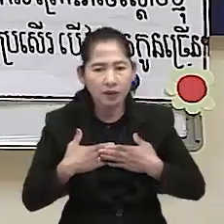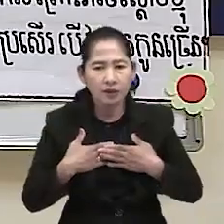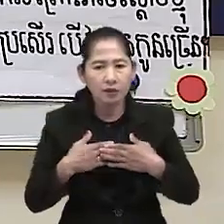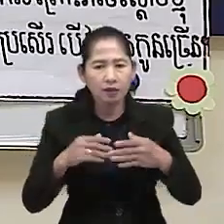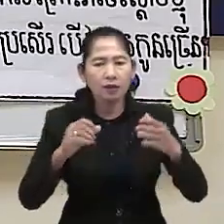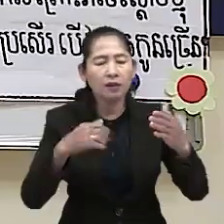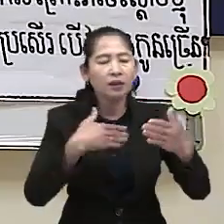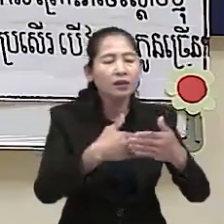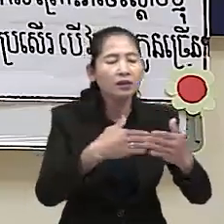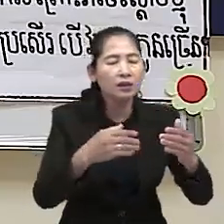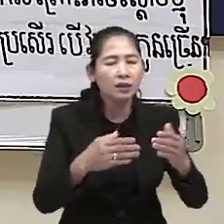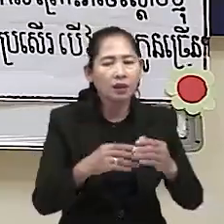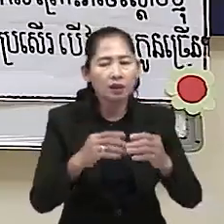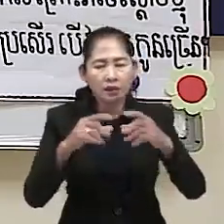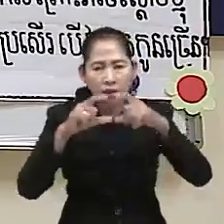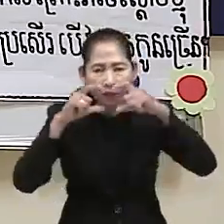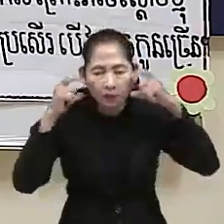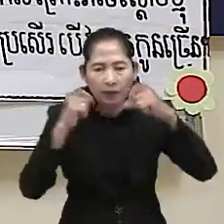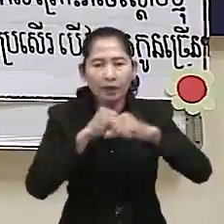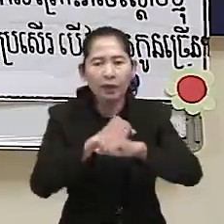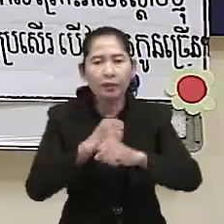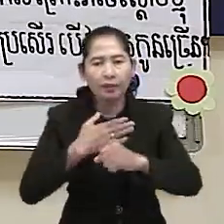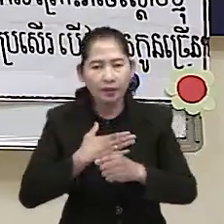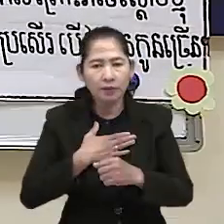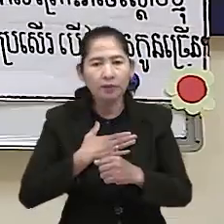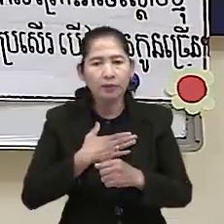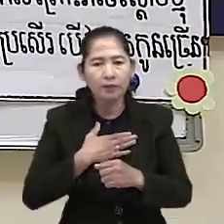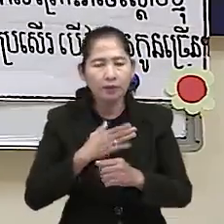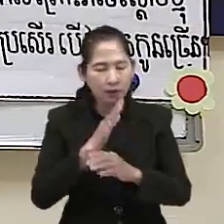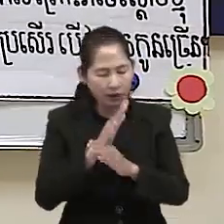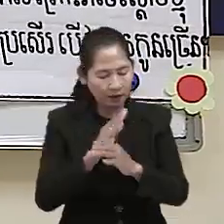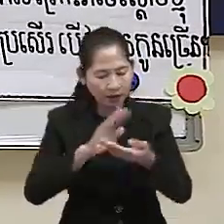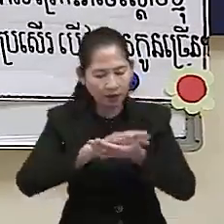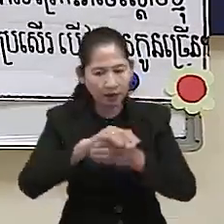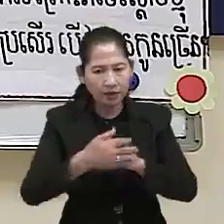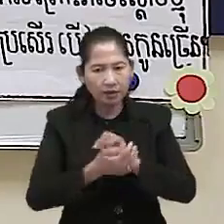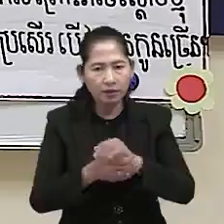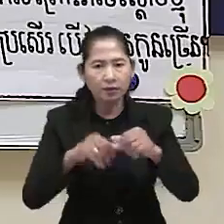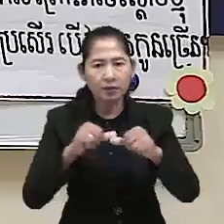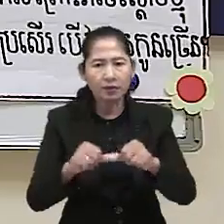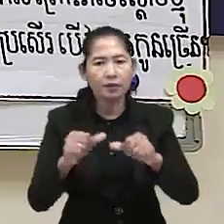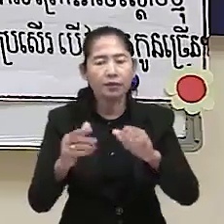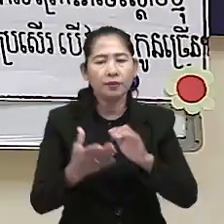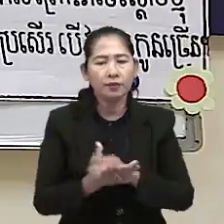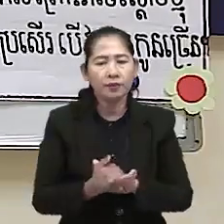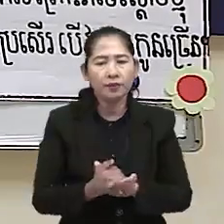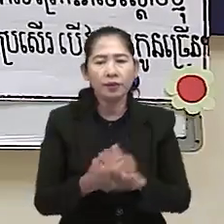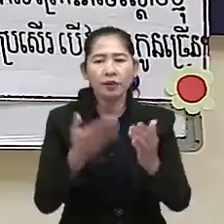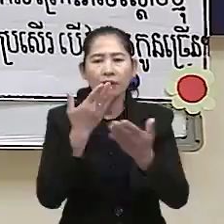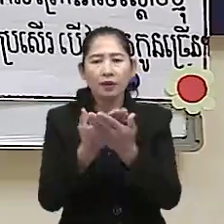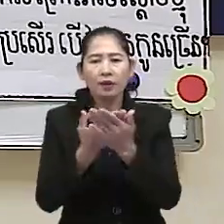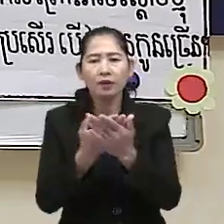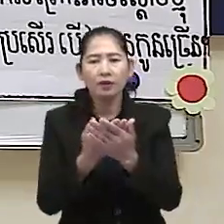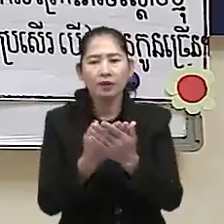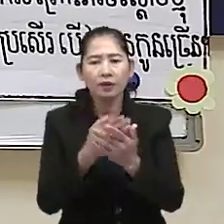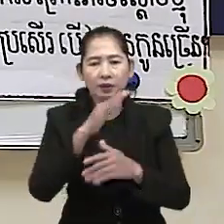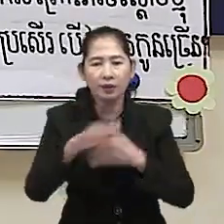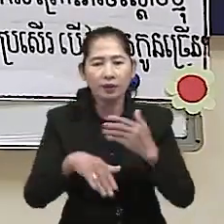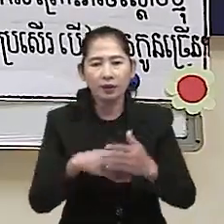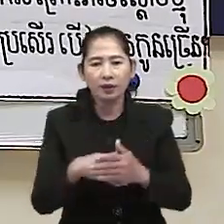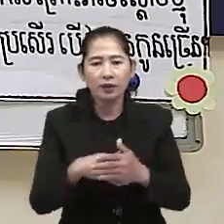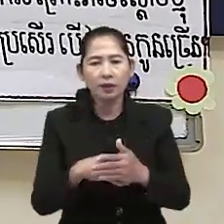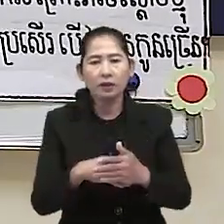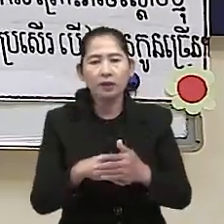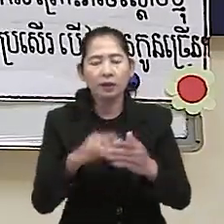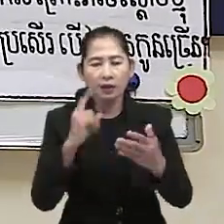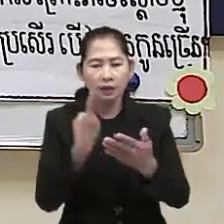យាយាមទៅជិតគេកូនត្រូវពាក់ម៉ាស់ការពារខ្លួនចាកុំភ្លេចណាលាងសម្អាតដៃជាប្រចាំកូនចាអរគុណច្រើនកូនទាំងអស់គ្នាស